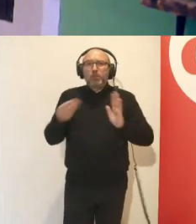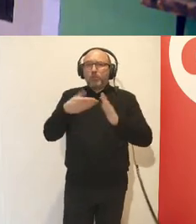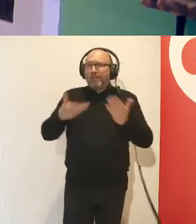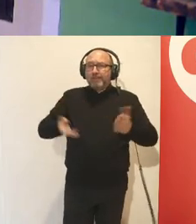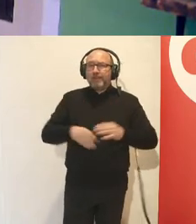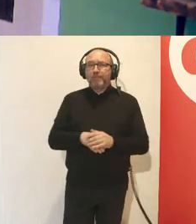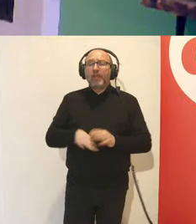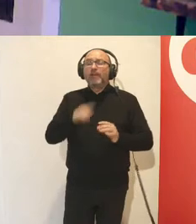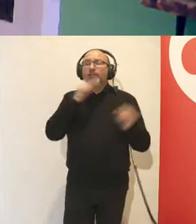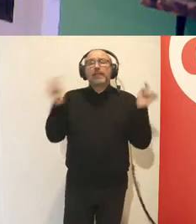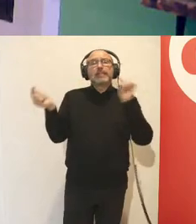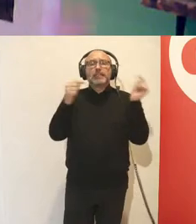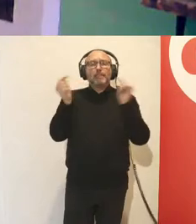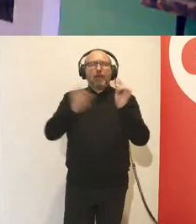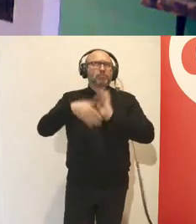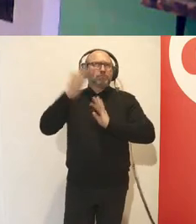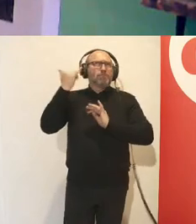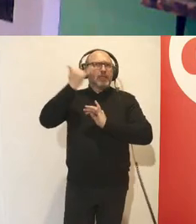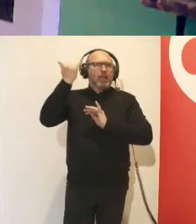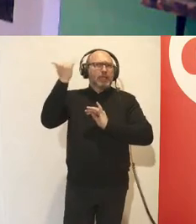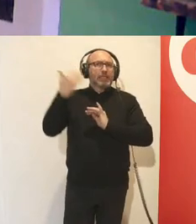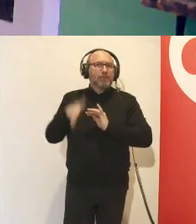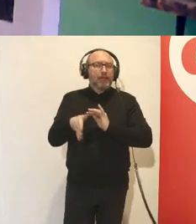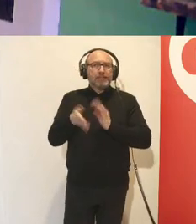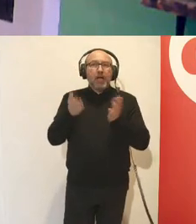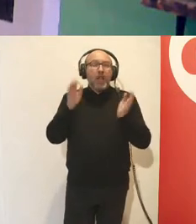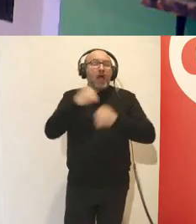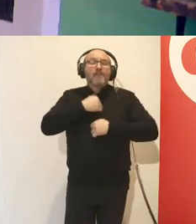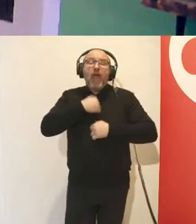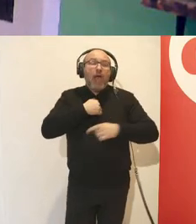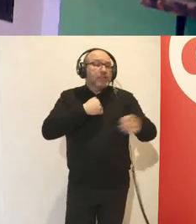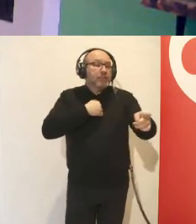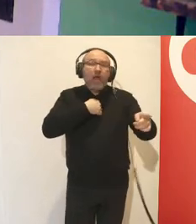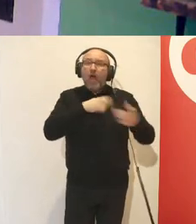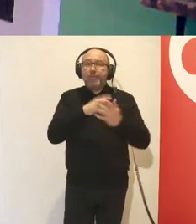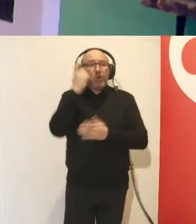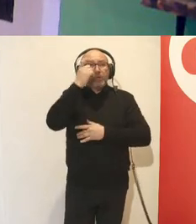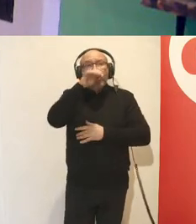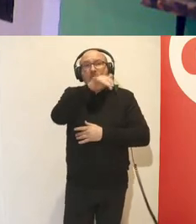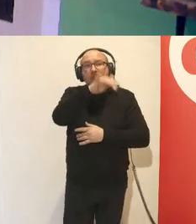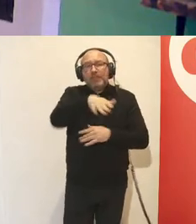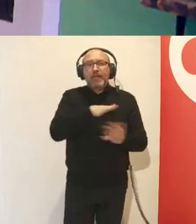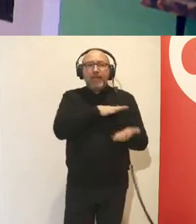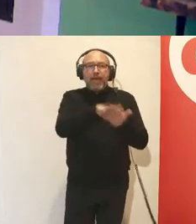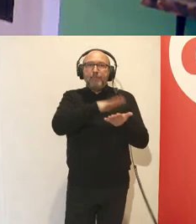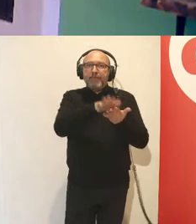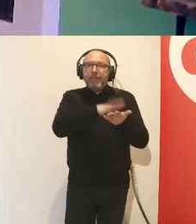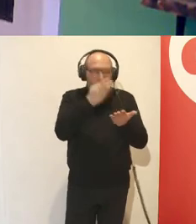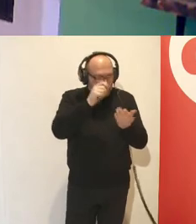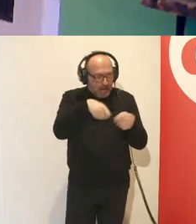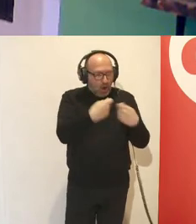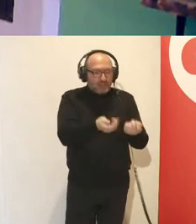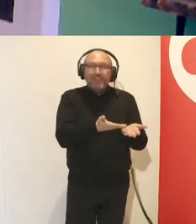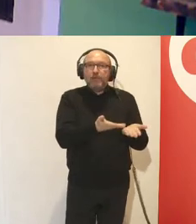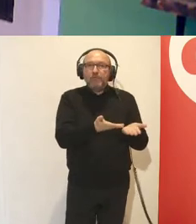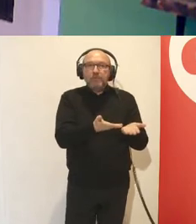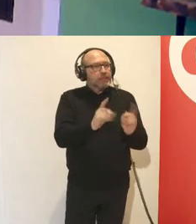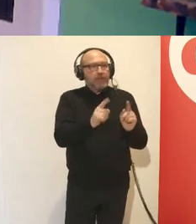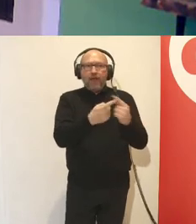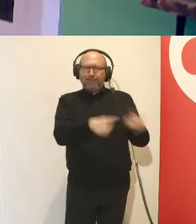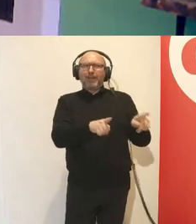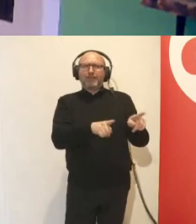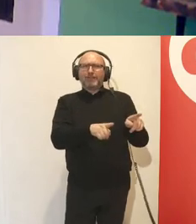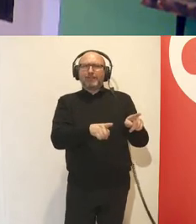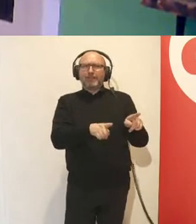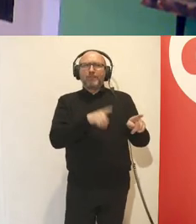immer so debatten die hat mir schon vor ein paar jahren die sind ja alle verängstigt ihr habt alle nur sorgen empirisch kann ich das so nicht sehen das ist negativ dass